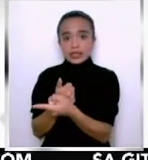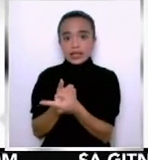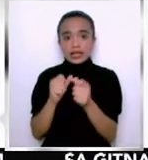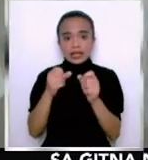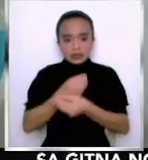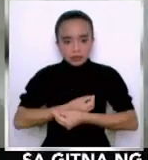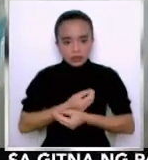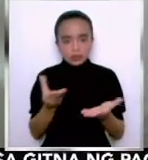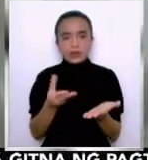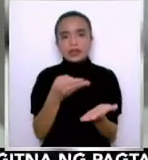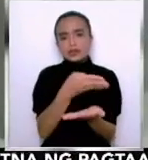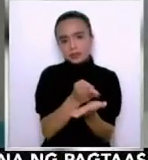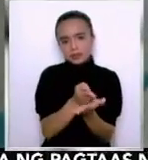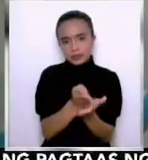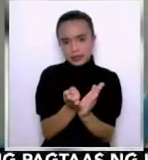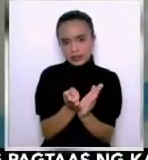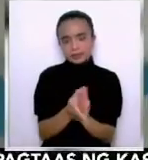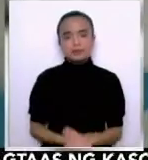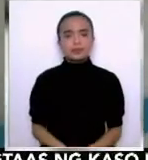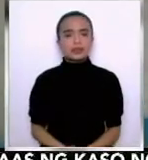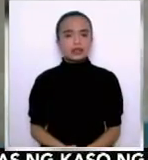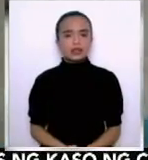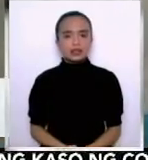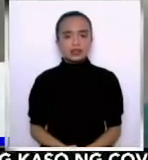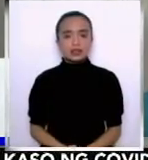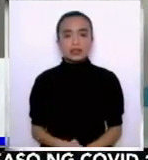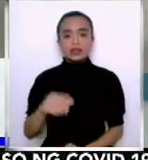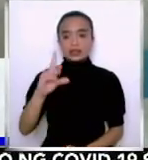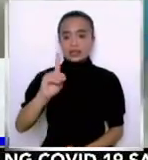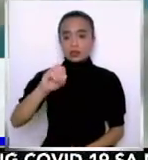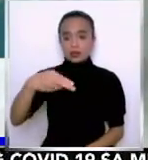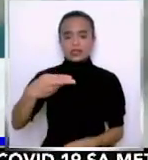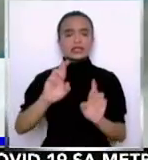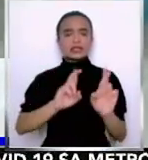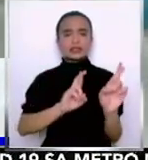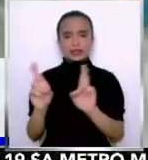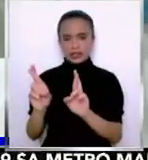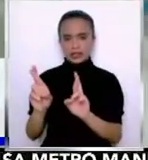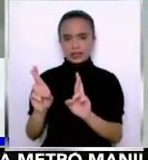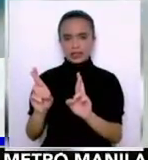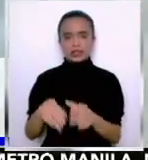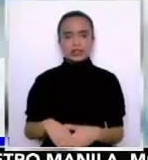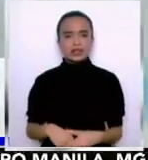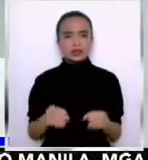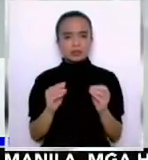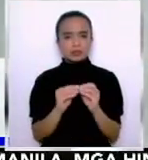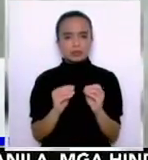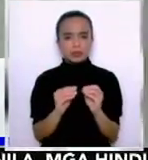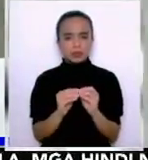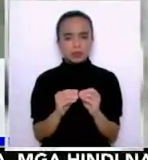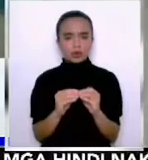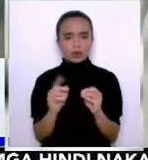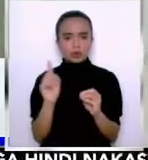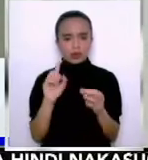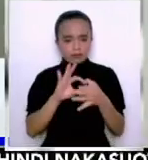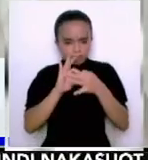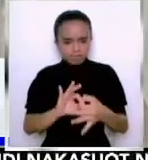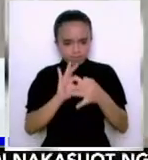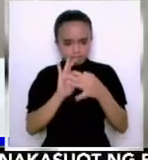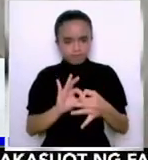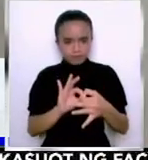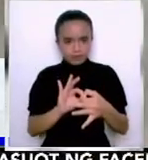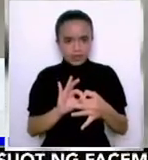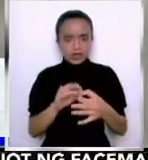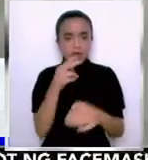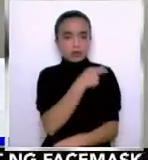funds given. Handa naman daw ang DOH na paigtingin ang koordinasyon sa mga pribadong ospital na wala pang OCA. Wala naman